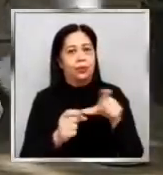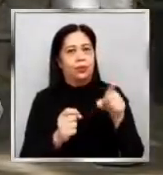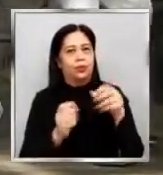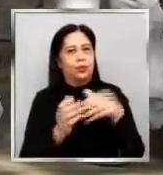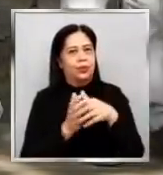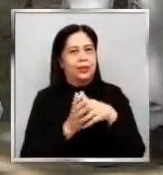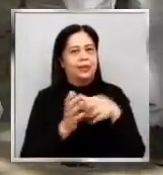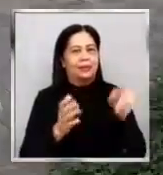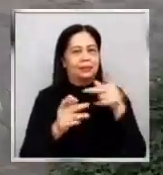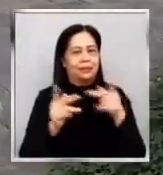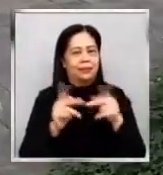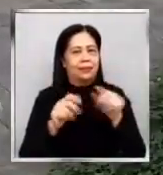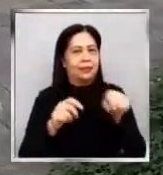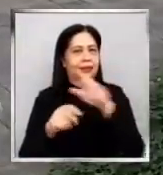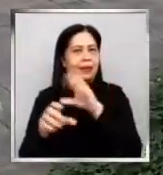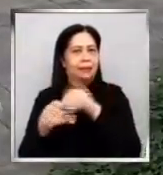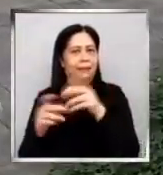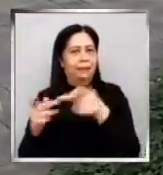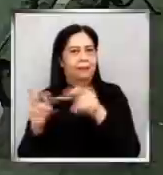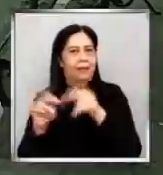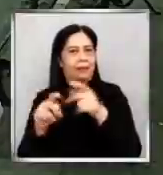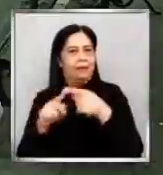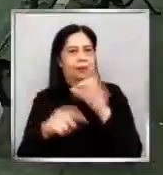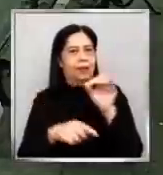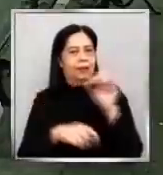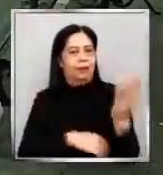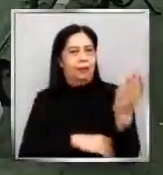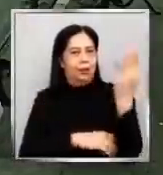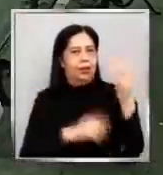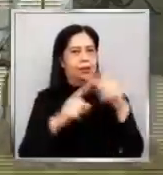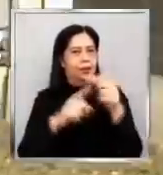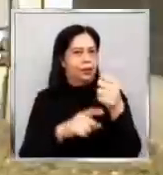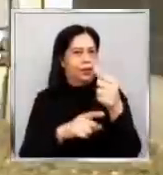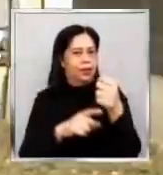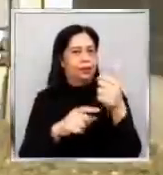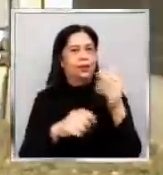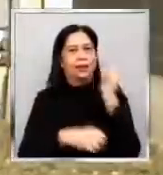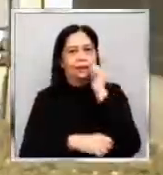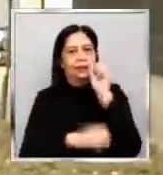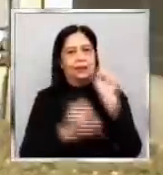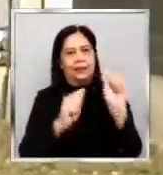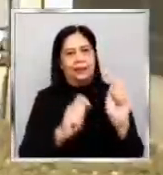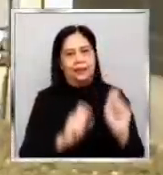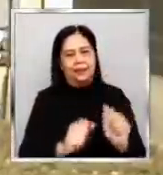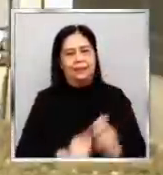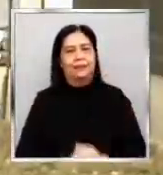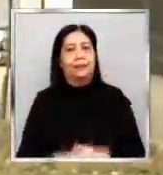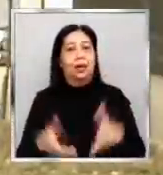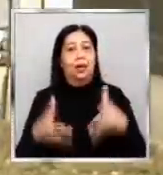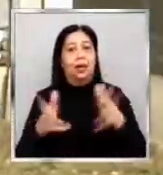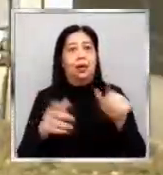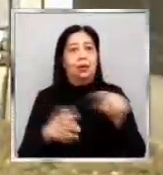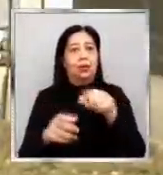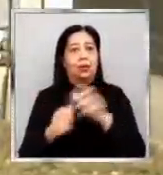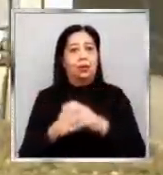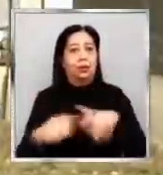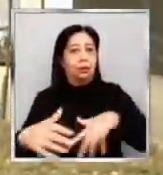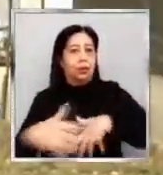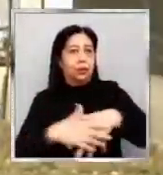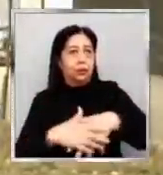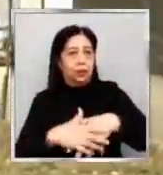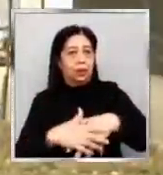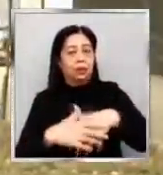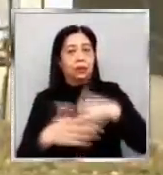sa kanila ang lugar mula 8 a.m. hanggang 10 a.m. tuwing Sabado. Inaalaw na namin yung mga pregnant